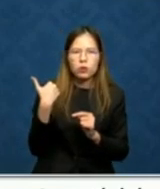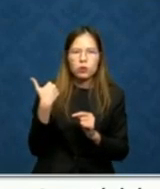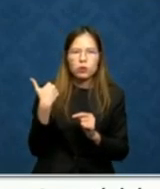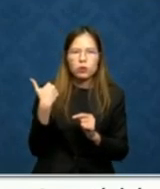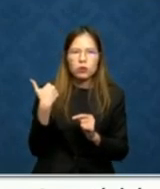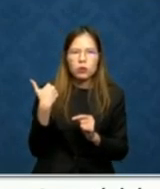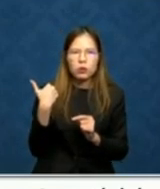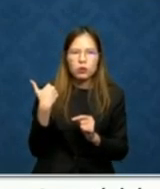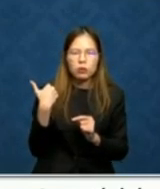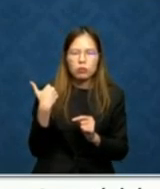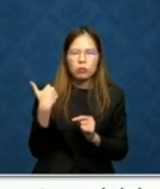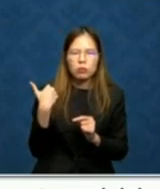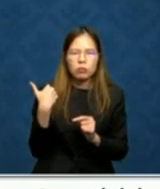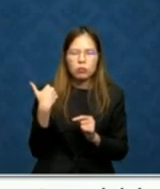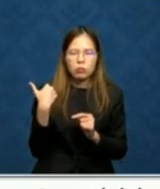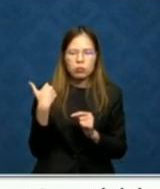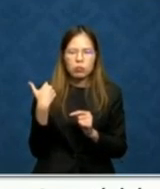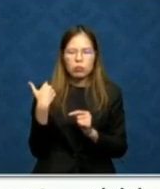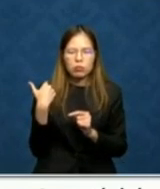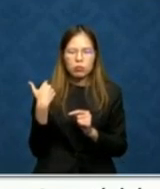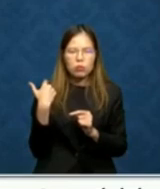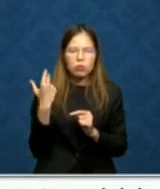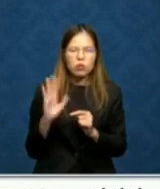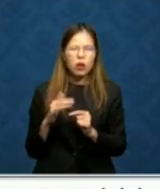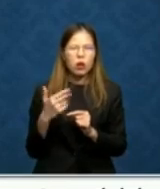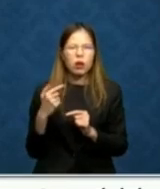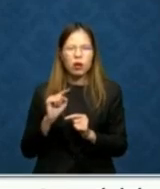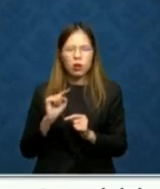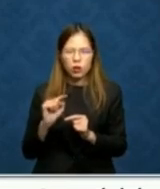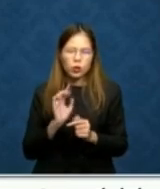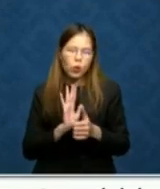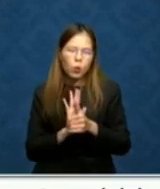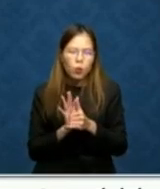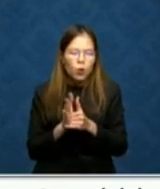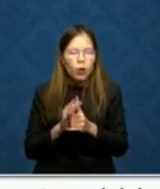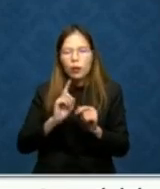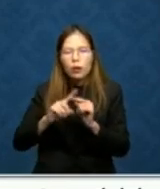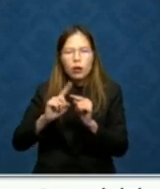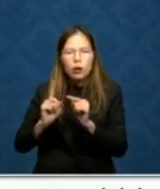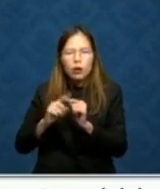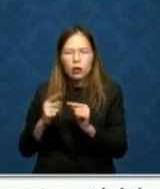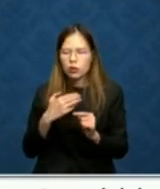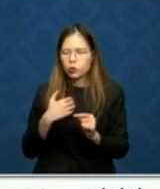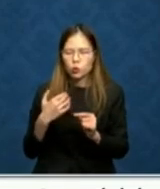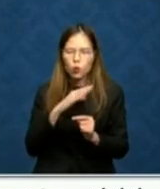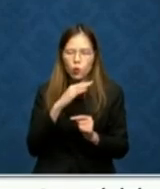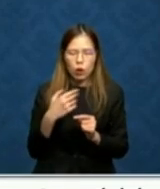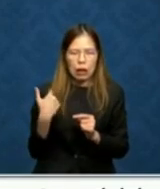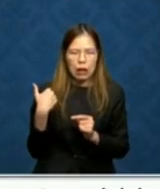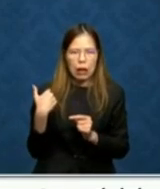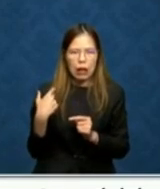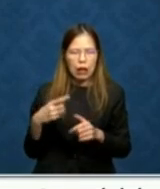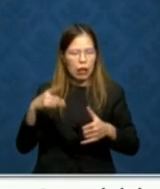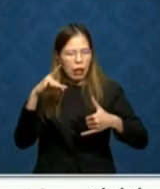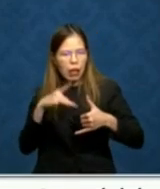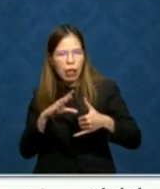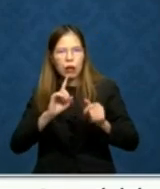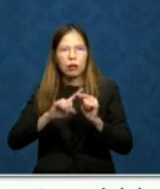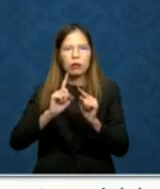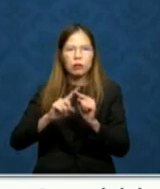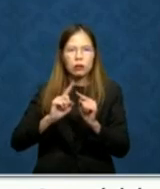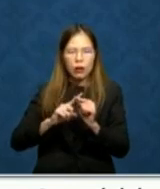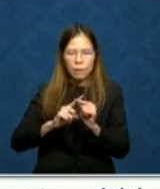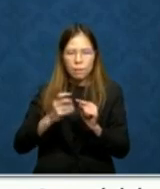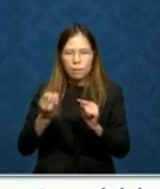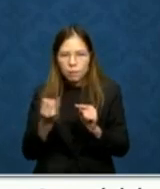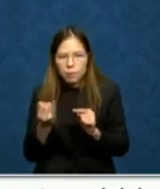โดยการร้องขอที่ไม่พึงปรารถนาเพื่อการต้องการทางเพศต่อผู้ถูกคุกคามค่ะหรือการรังแกข่มเหงหรือการกระทำอันไม่